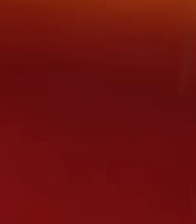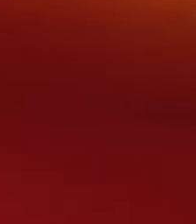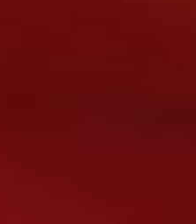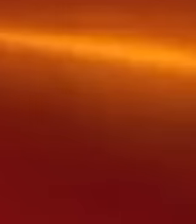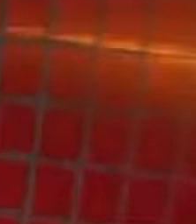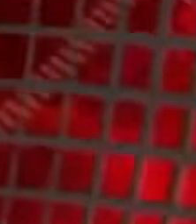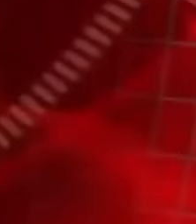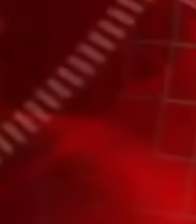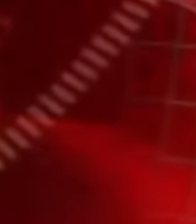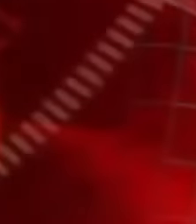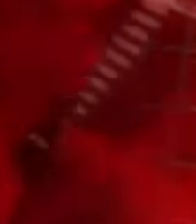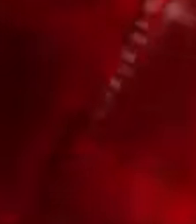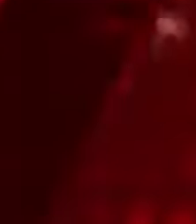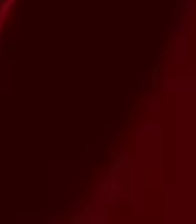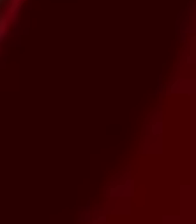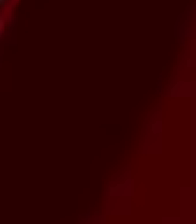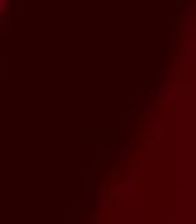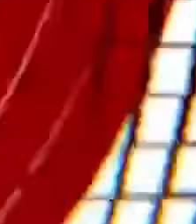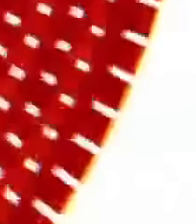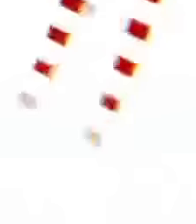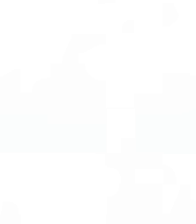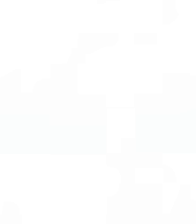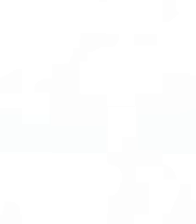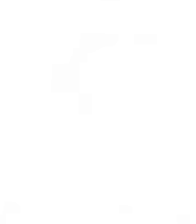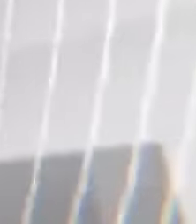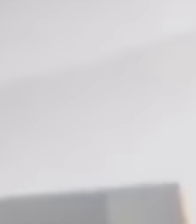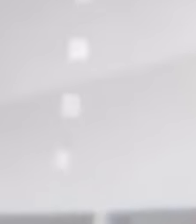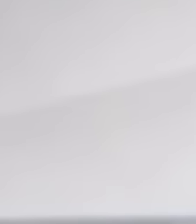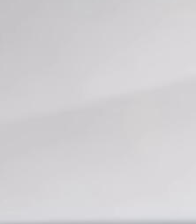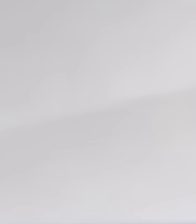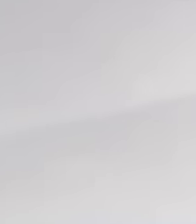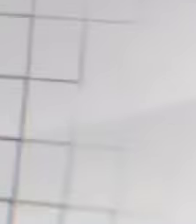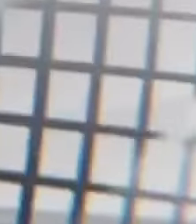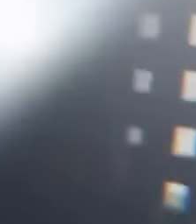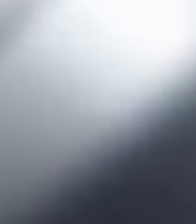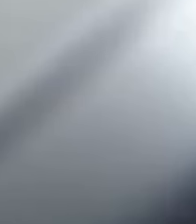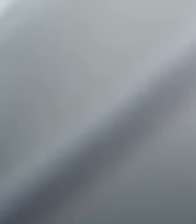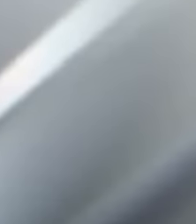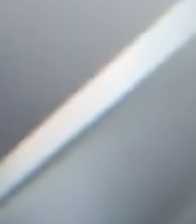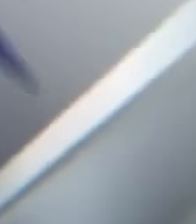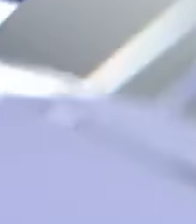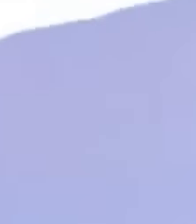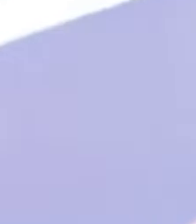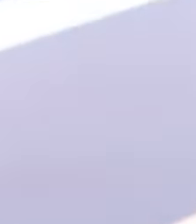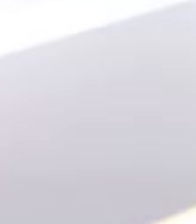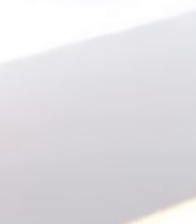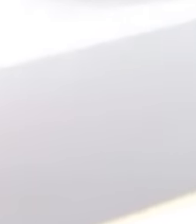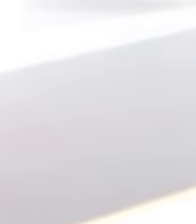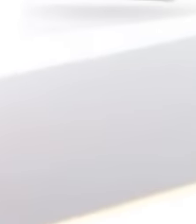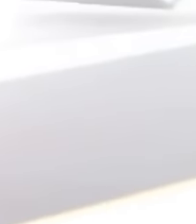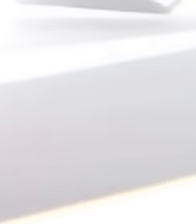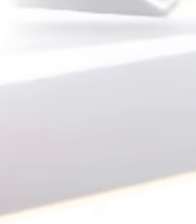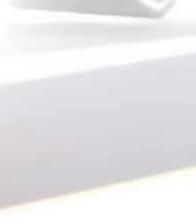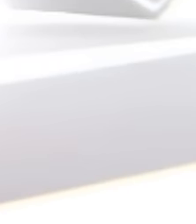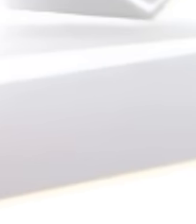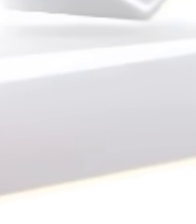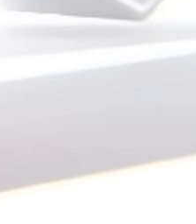live mula sa GMA Network Center. 20 taon nang nakatutok. 24